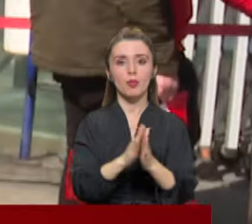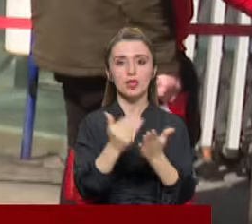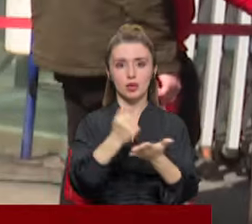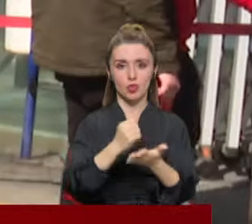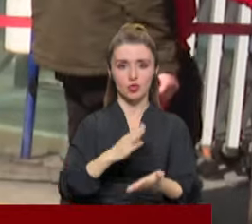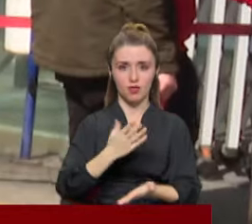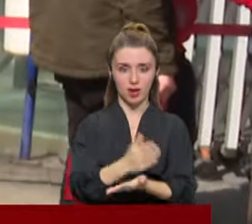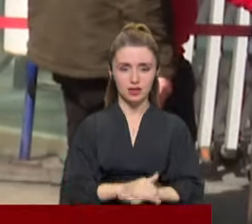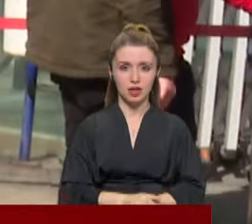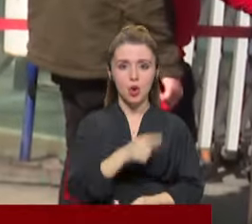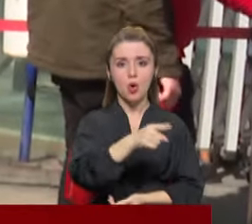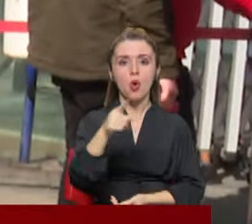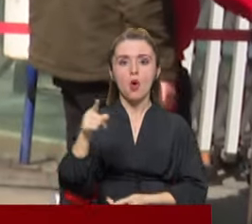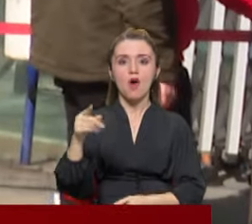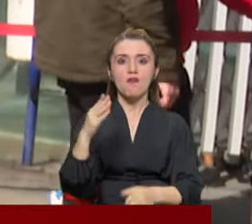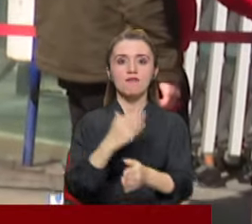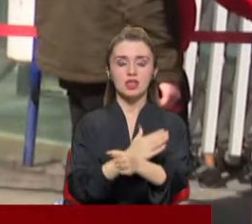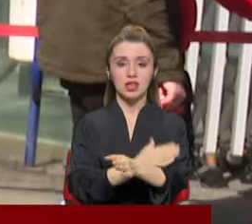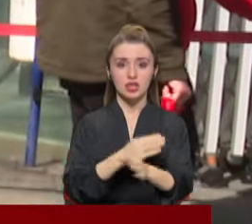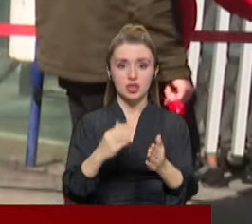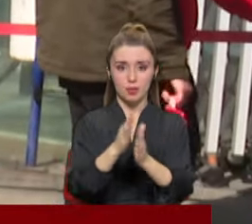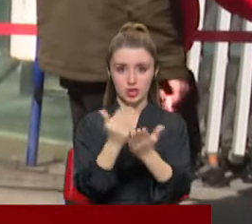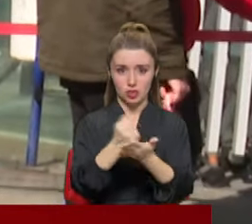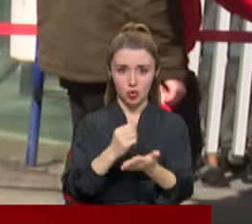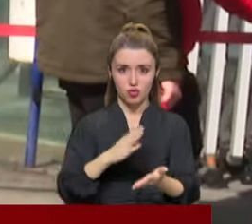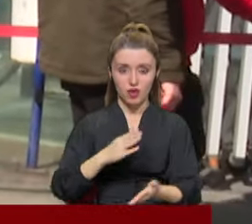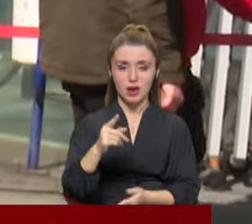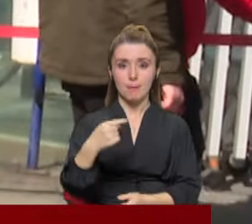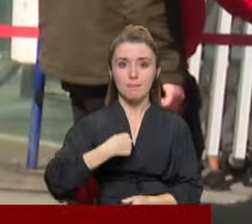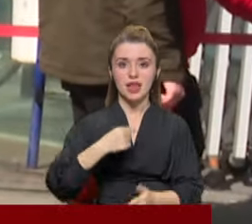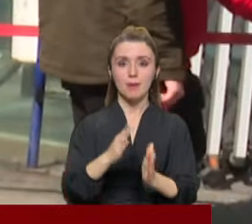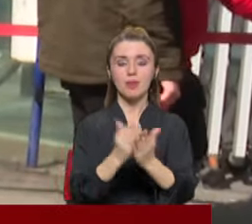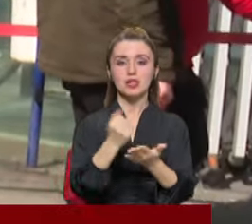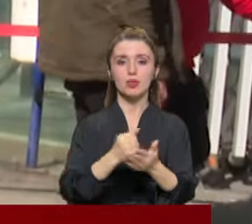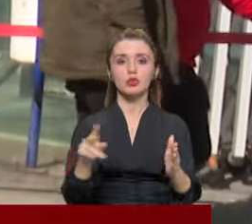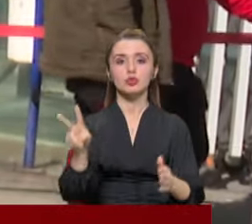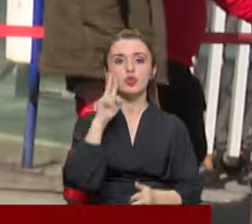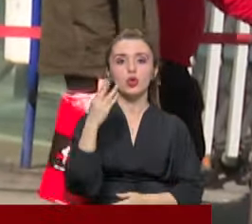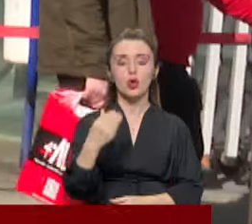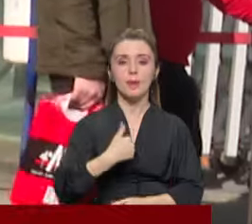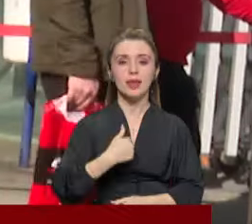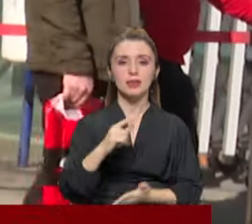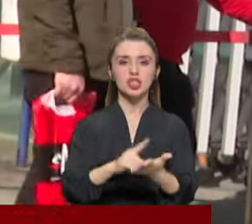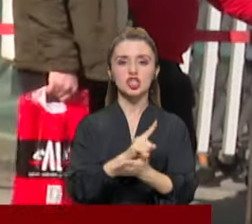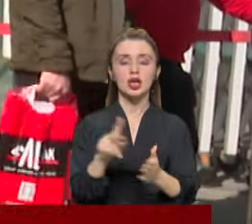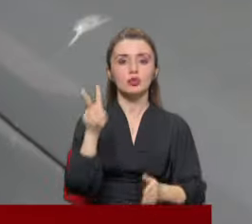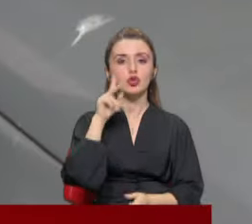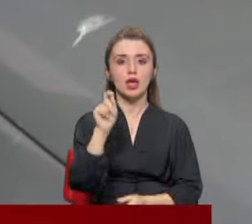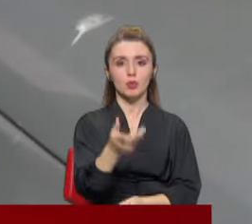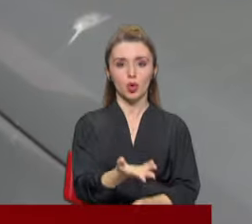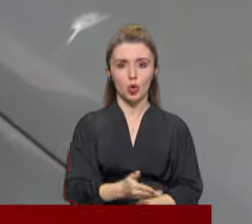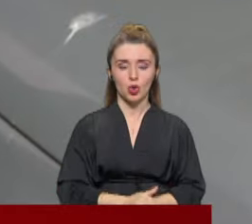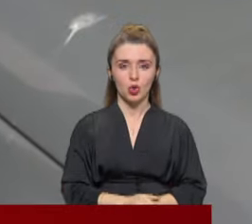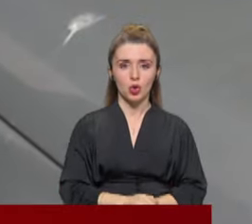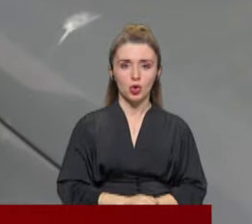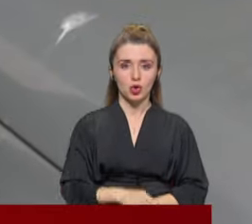zirvede. Birkaç çeşit ülke vatandaşının pasaportu varsa senin yani benim pasaportumu en sona atıyor. Benim işlemimi en sona yapıyor. Vallahi